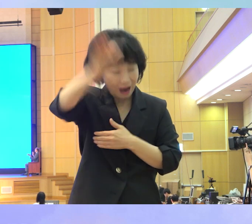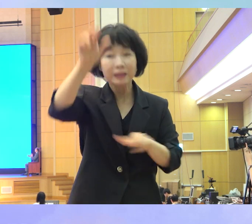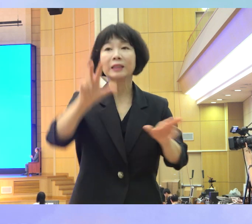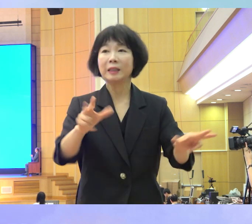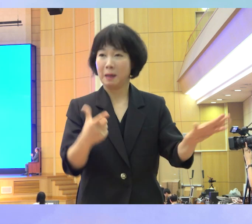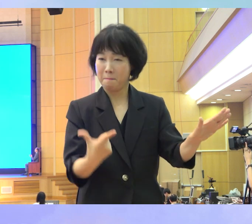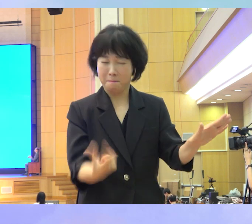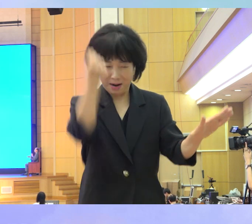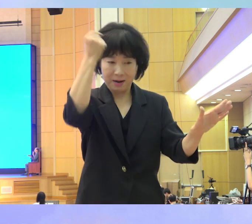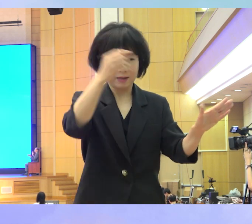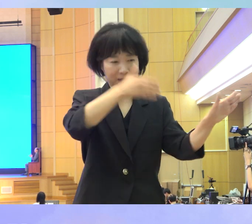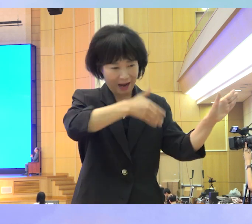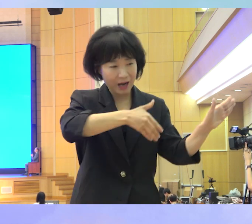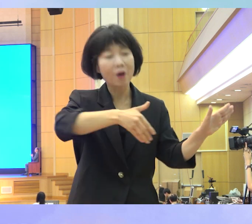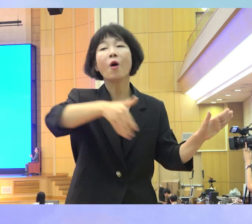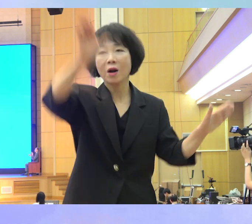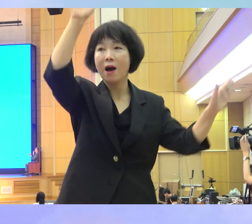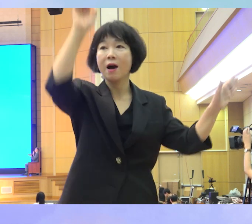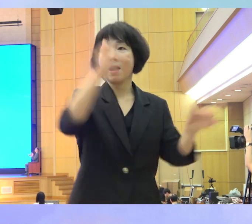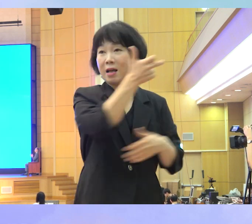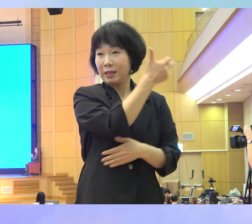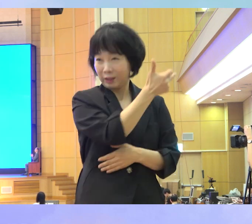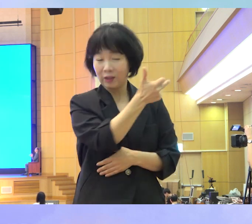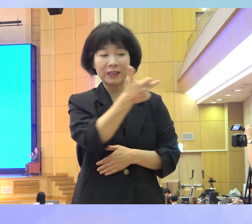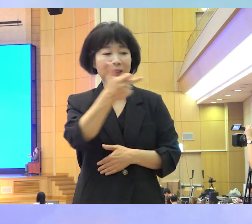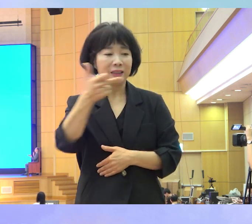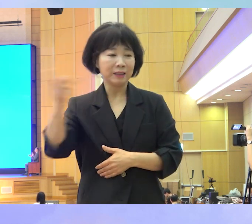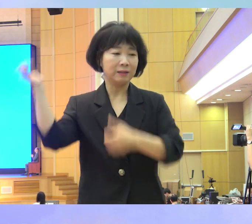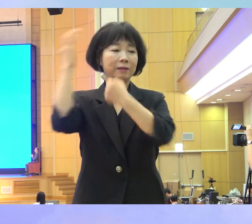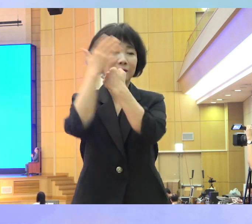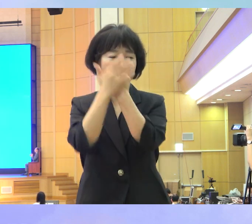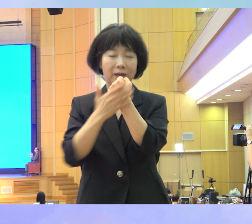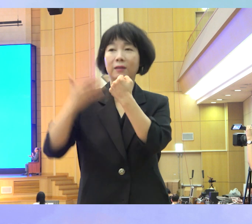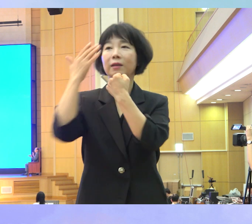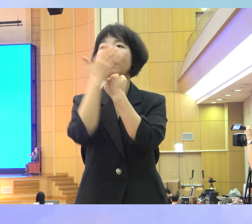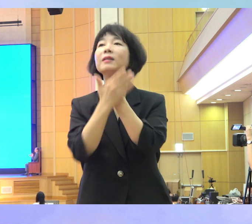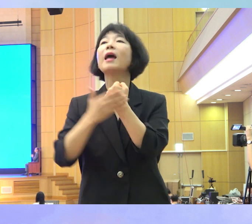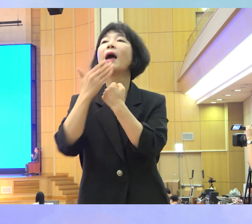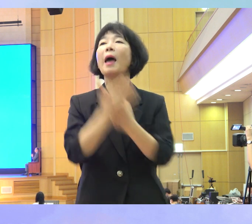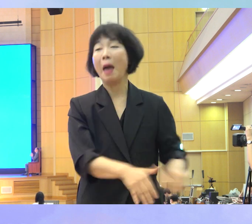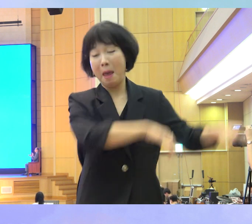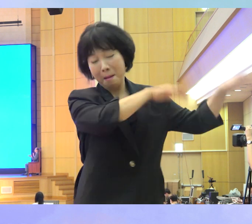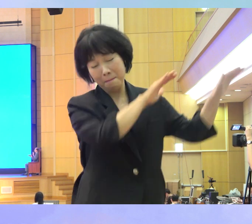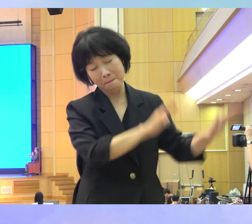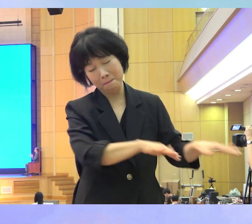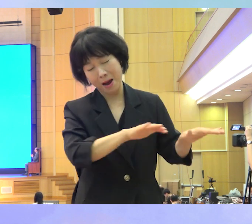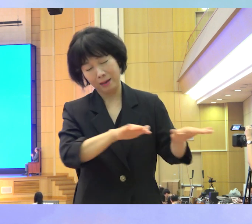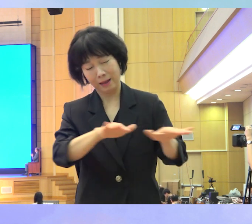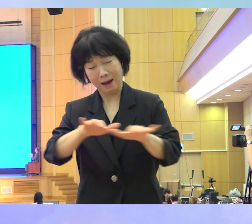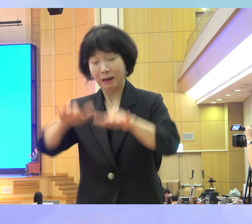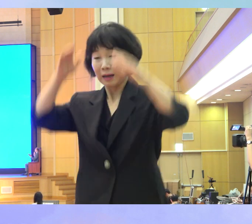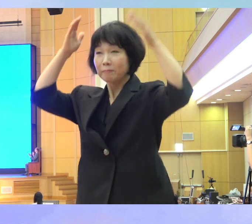타거라 이제 곧 가거라. 저 큰 은혜 바다 향해